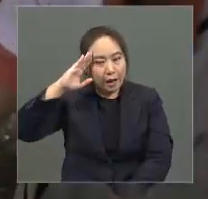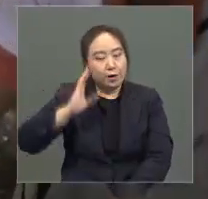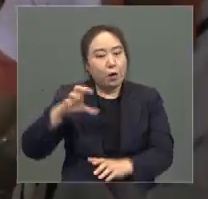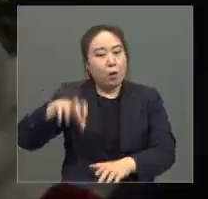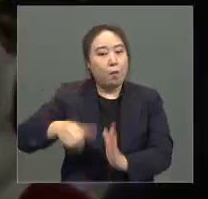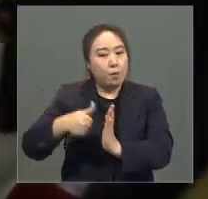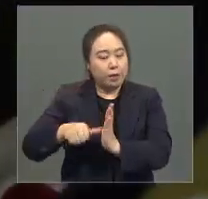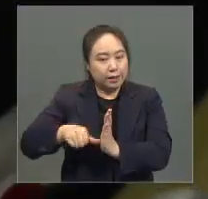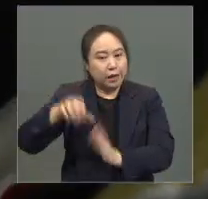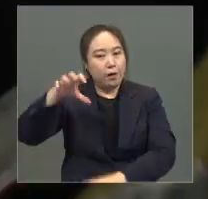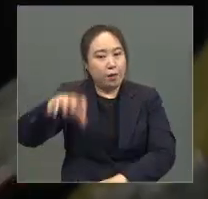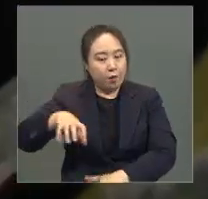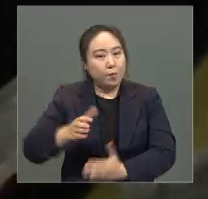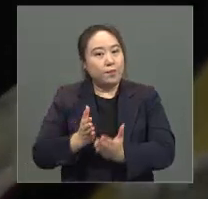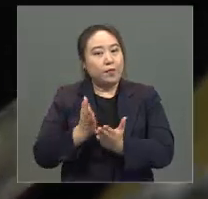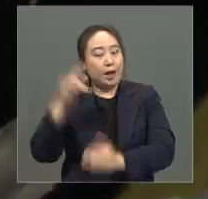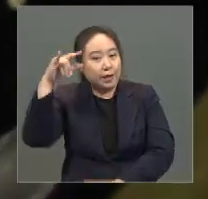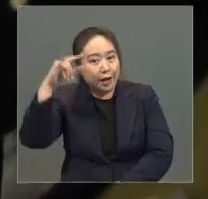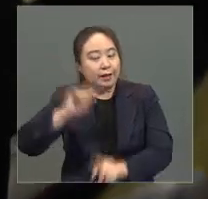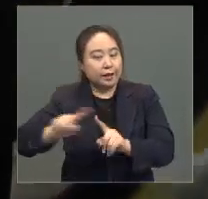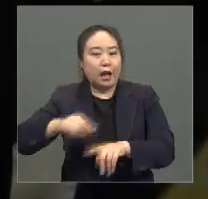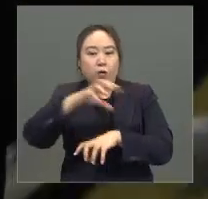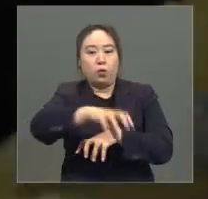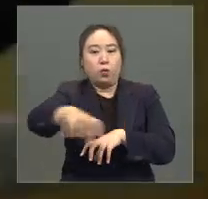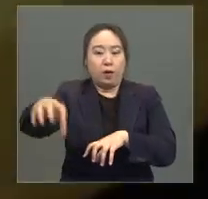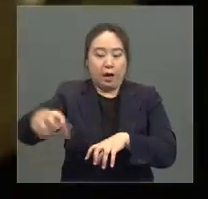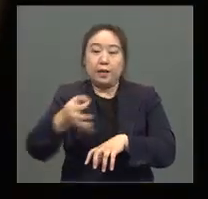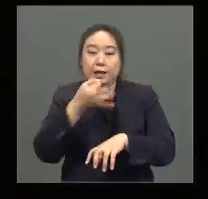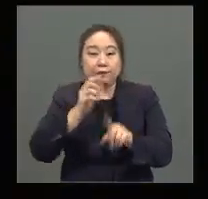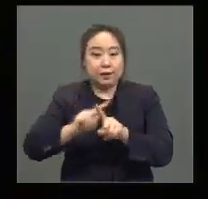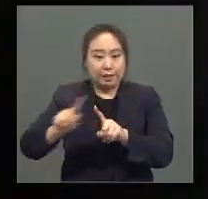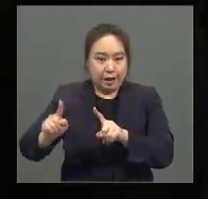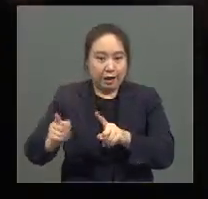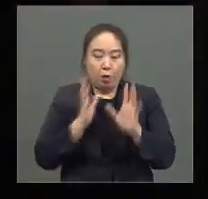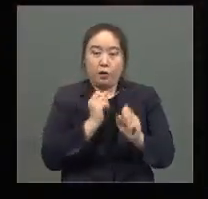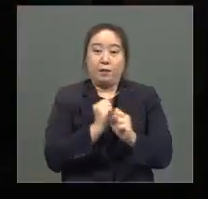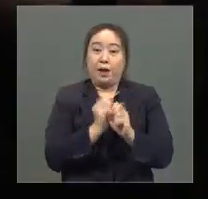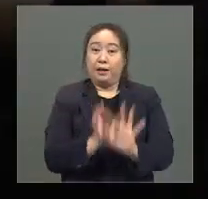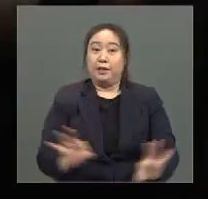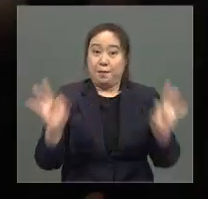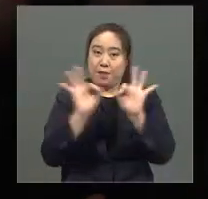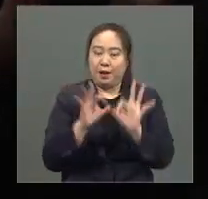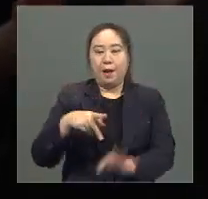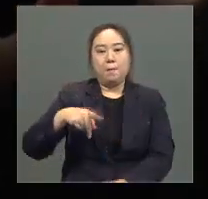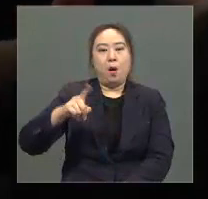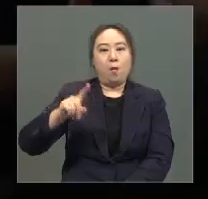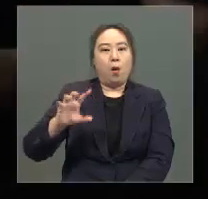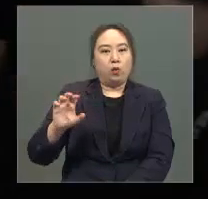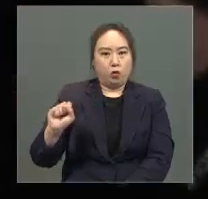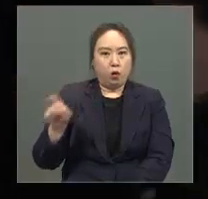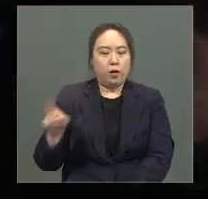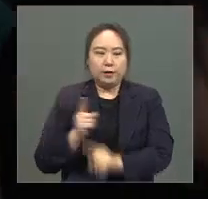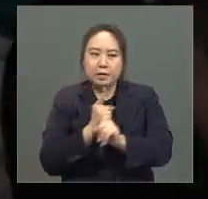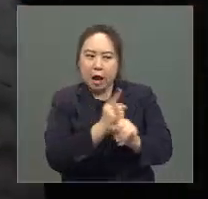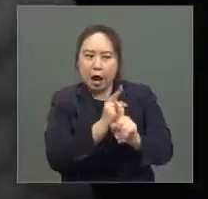การถ้าแล้วก็หน่วยงานจากกลุ่มอาชีพและรวมไปถึงกำลังสำคัญก็คือปปส.ที่เข้ามา